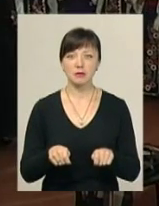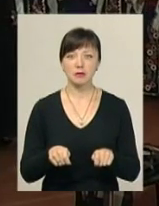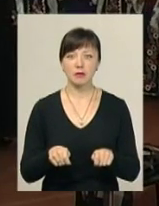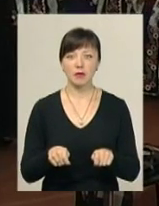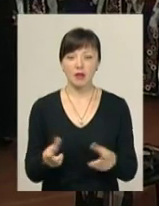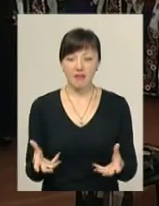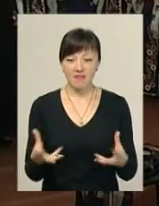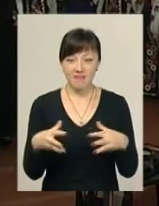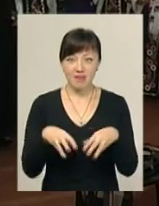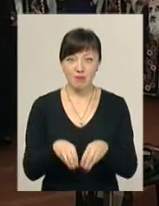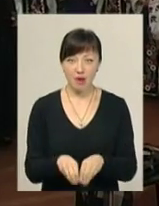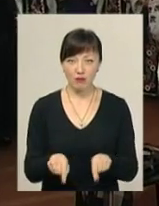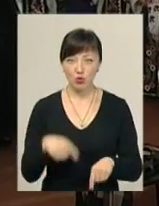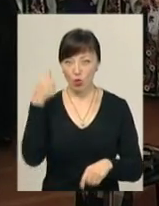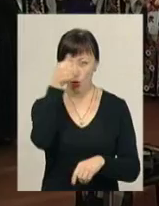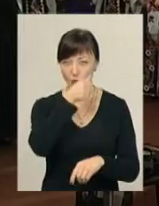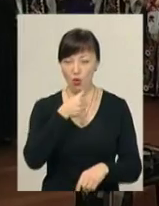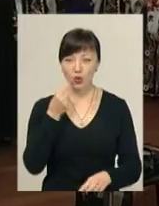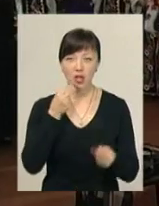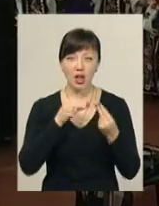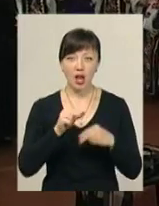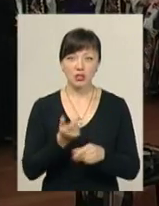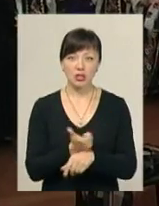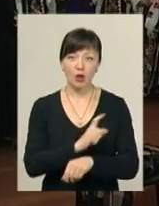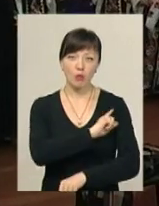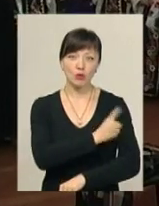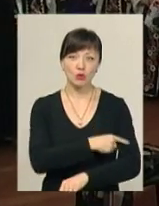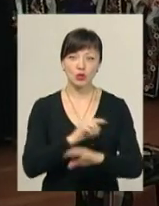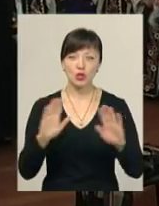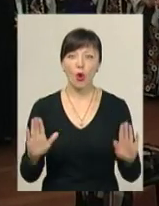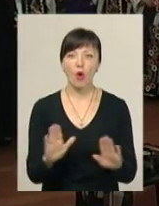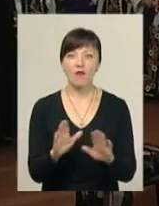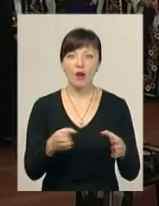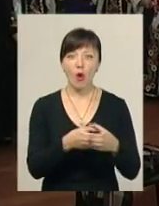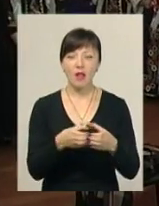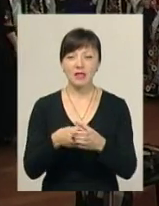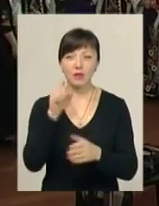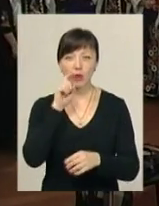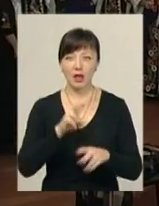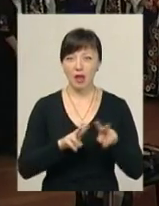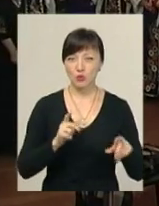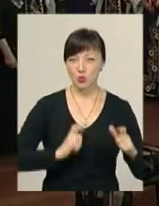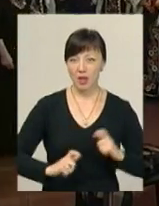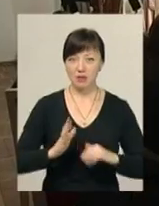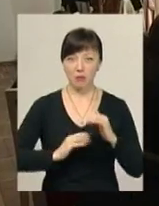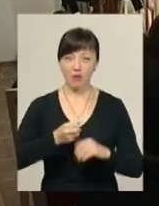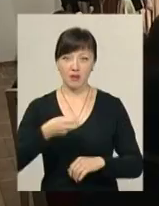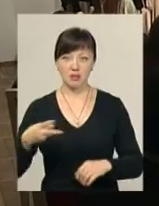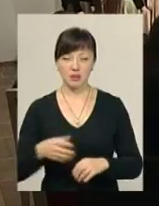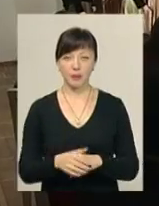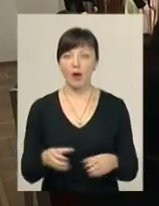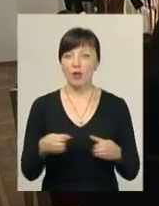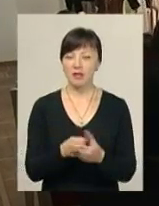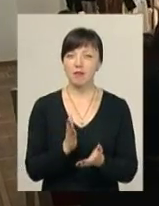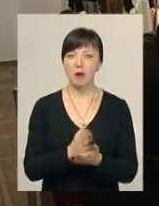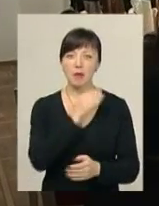увібрав цього року в себе найкращі, найпотужніші хорові колективи України, як студентські, так і професійні. Колектив